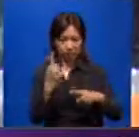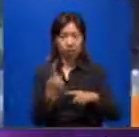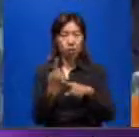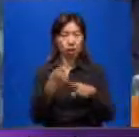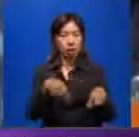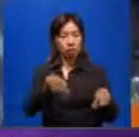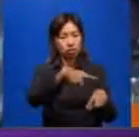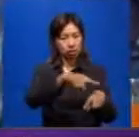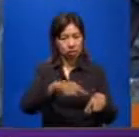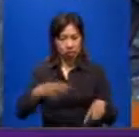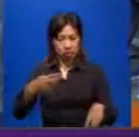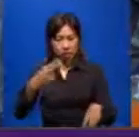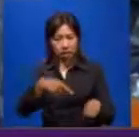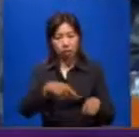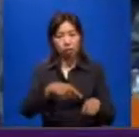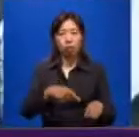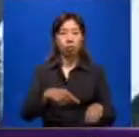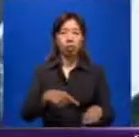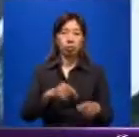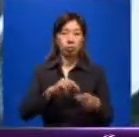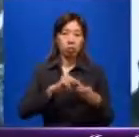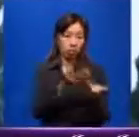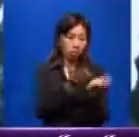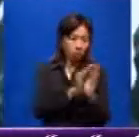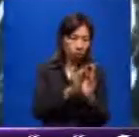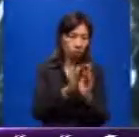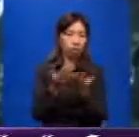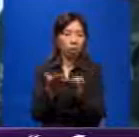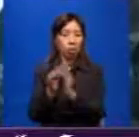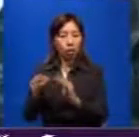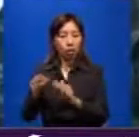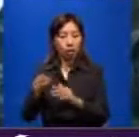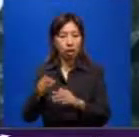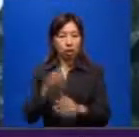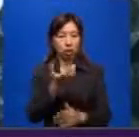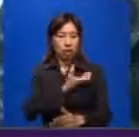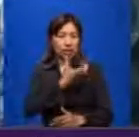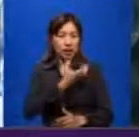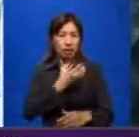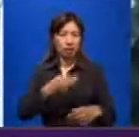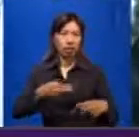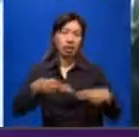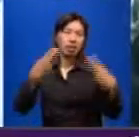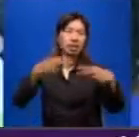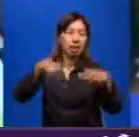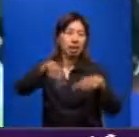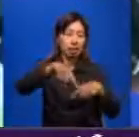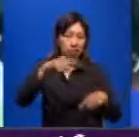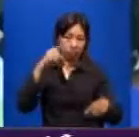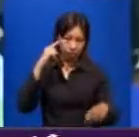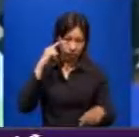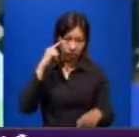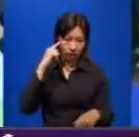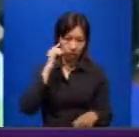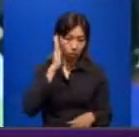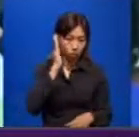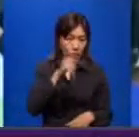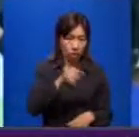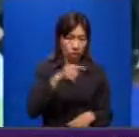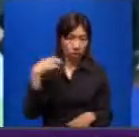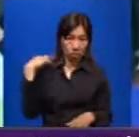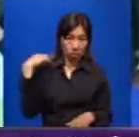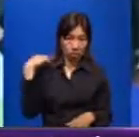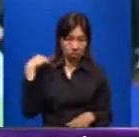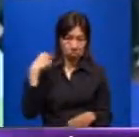ล้างแค้นของ 2ตระกูลทำให้เกิดความสูญเสียทั้ง 2ครอบครัวทั้งนี้นายอับดุลฮากีมเป็นบุคคลที่มีชื่อปรากฏอยู่ในใบ